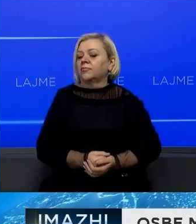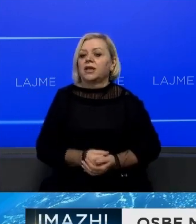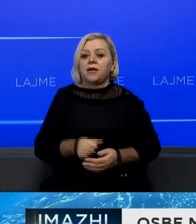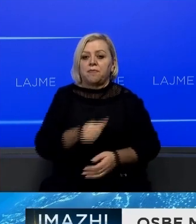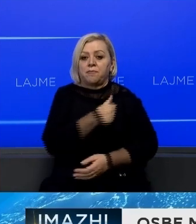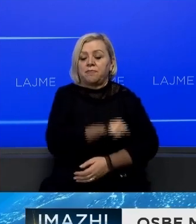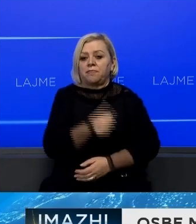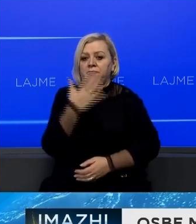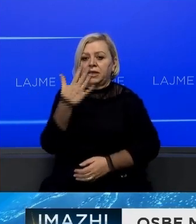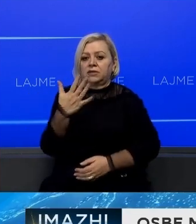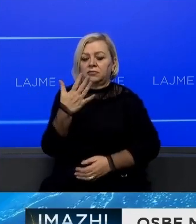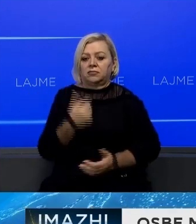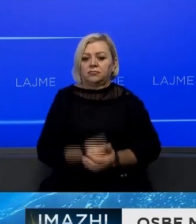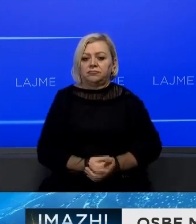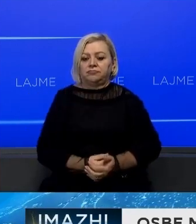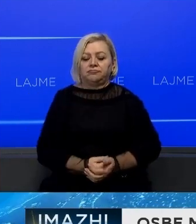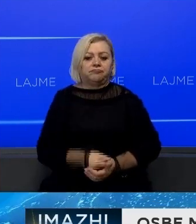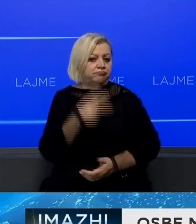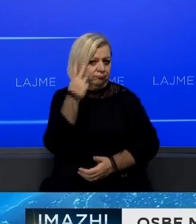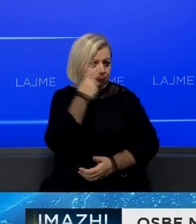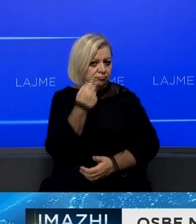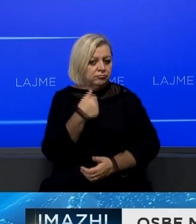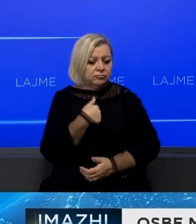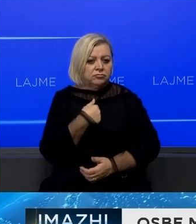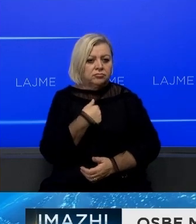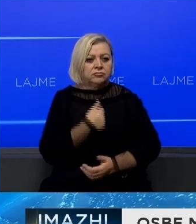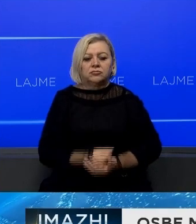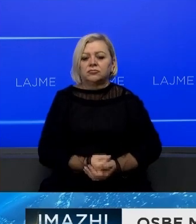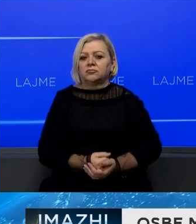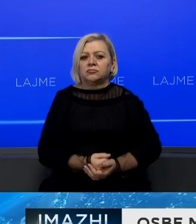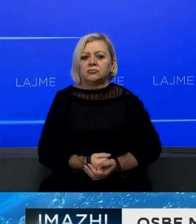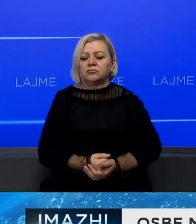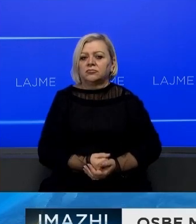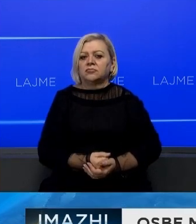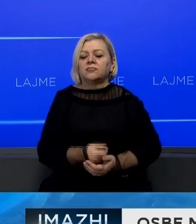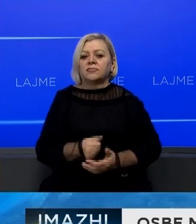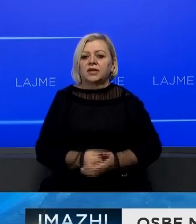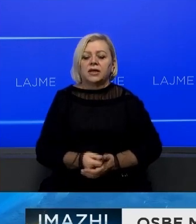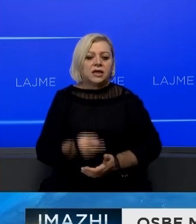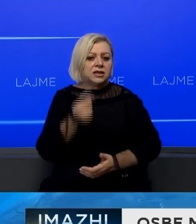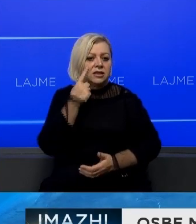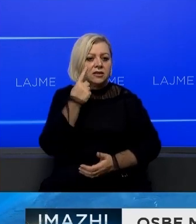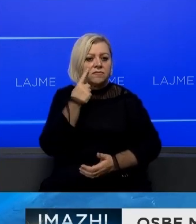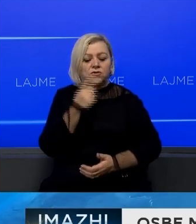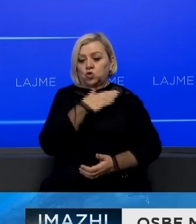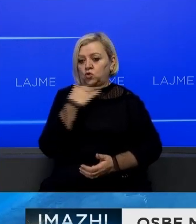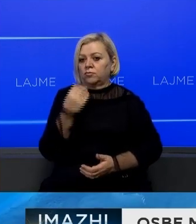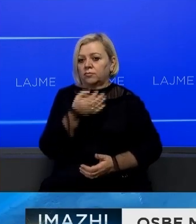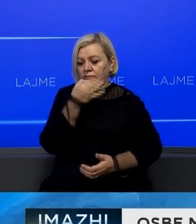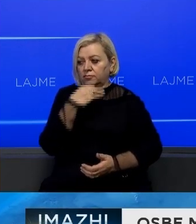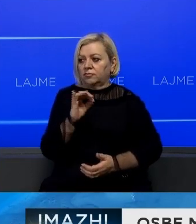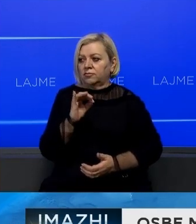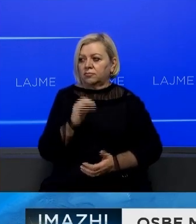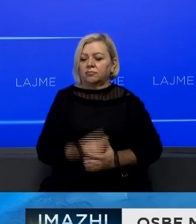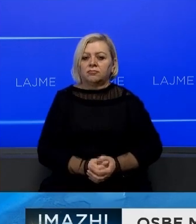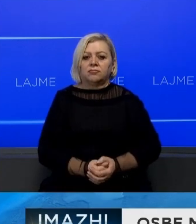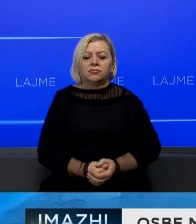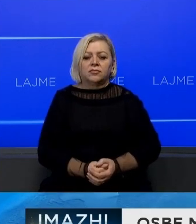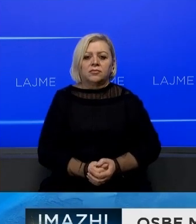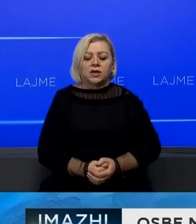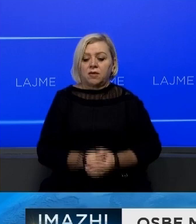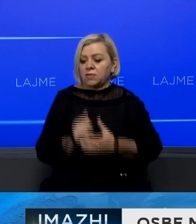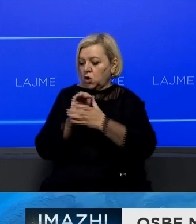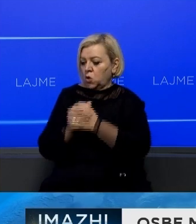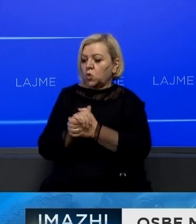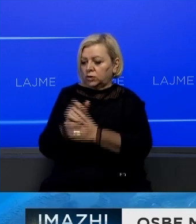5 vitesh, ashtu si që kam kuptuar, dhe që është një iniciativë mjaftë e mirë dhe me